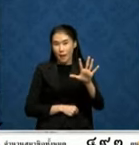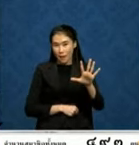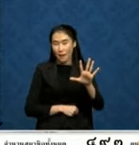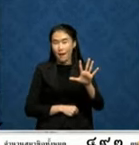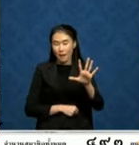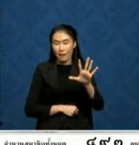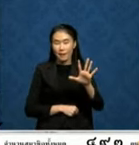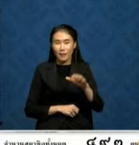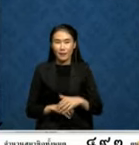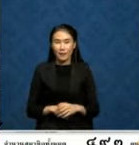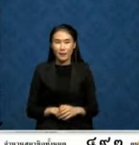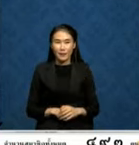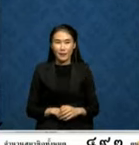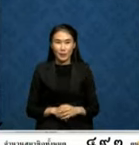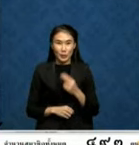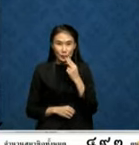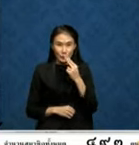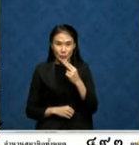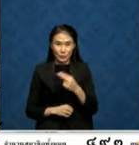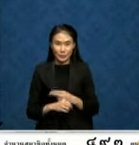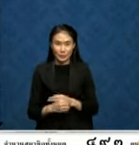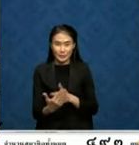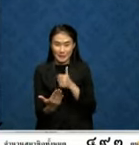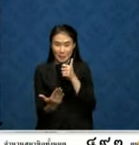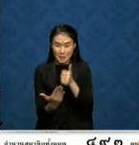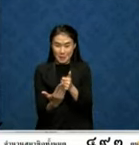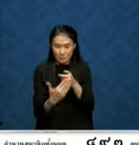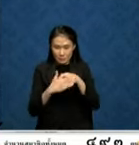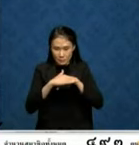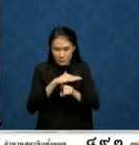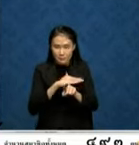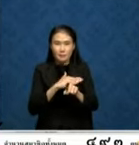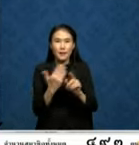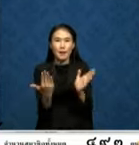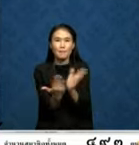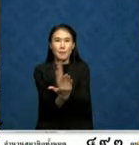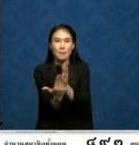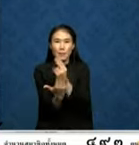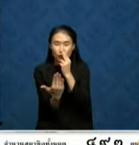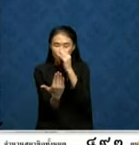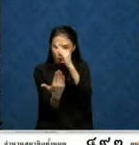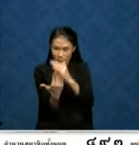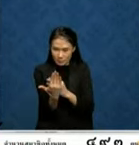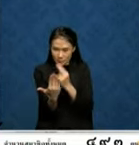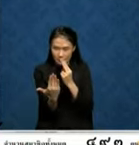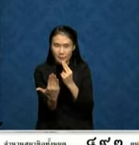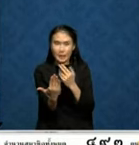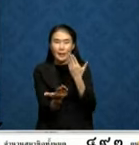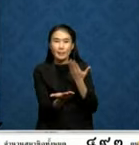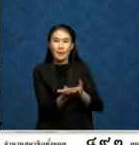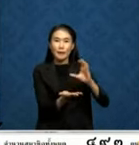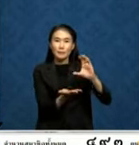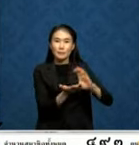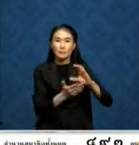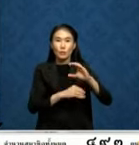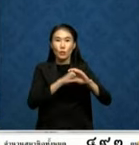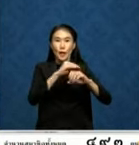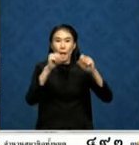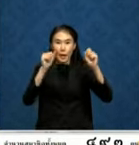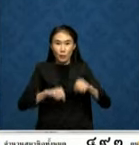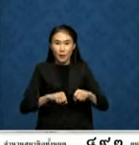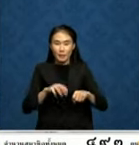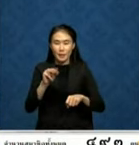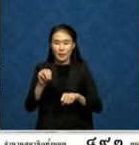2565เนี่ยนะครับผมก็สแกนเข้าไปดูในเอกสารนะครับที่ได้จัดเตรียมมาโดยเฉพาะการอนุมัติโครงการตามมา